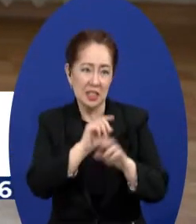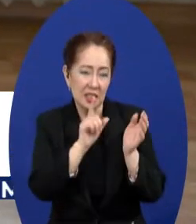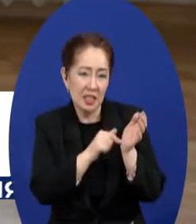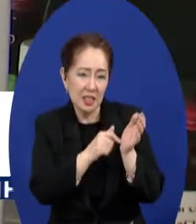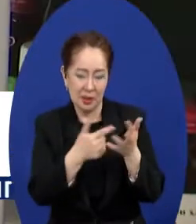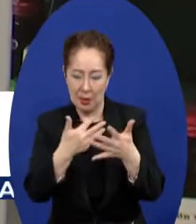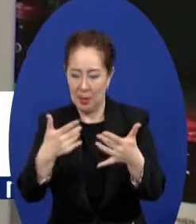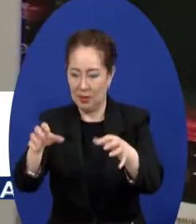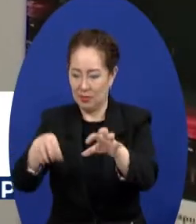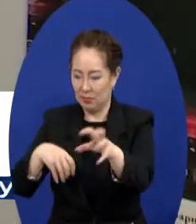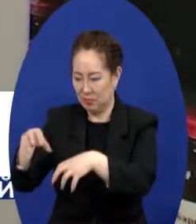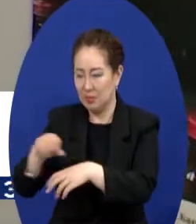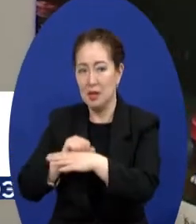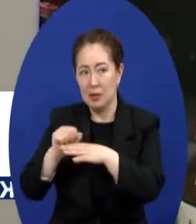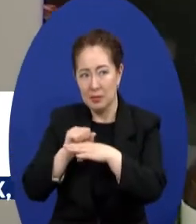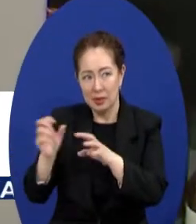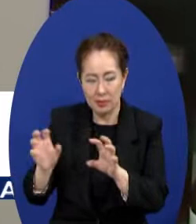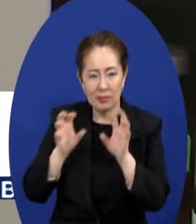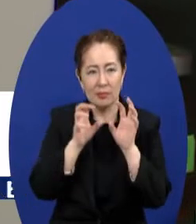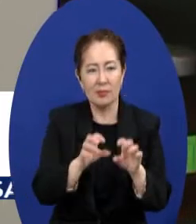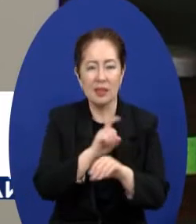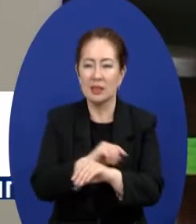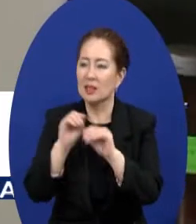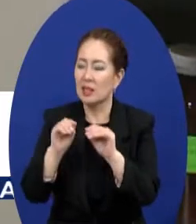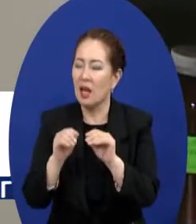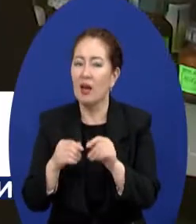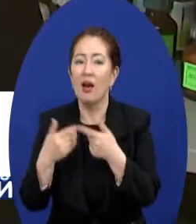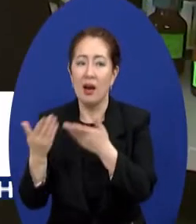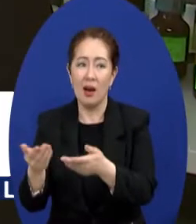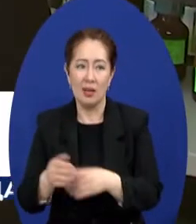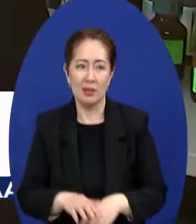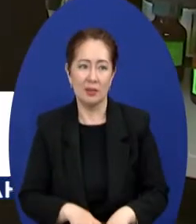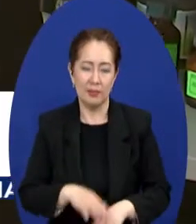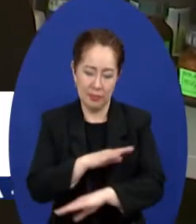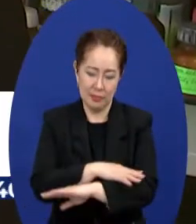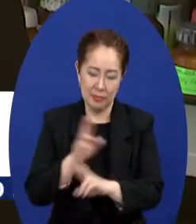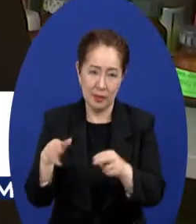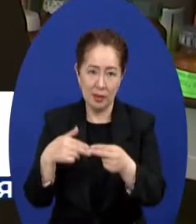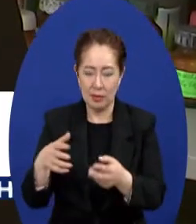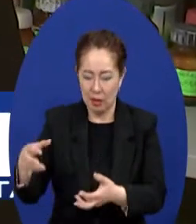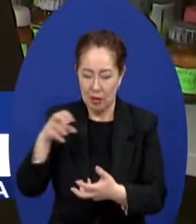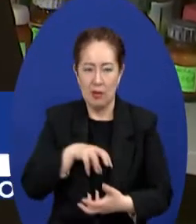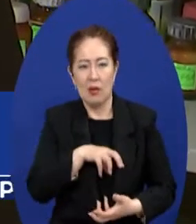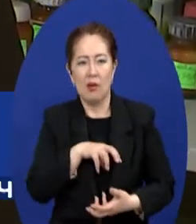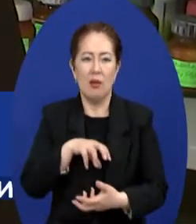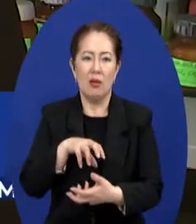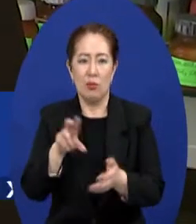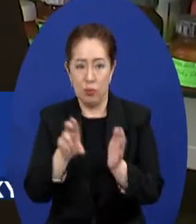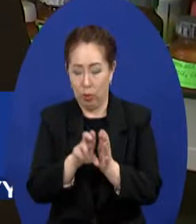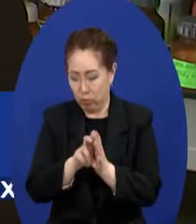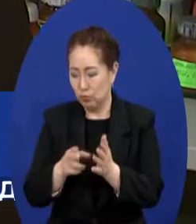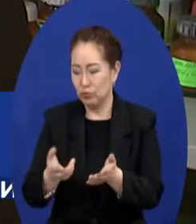шаардлагатай материалуудыг бэлдээд за хичээлдээ заахаар гардаг юм байна. Кабинетуудаар авч явах боломжтой маш